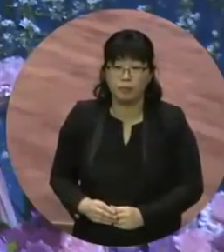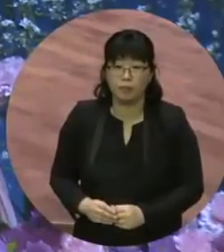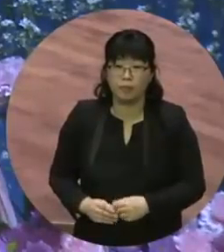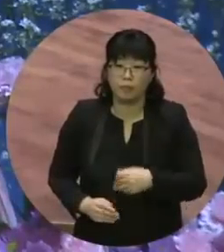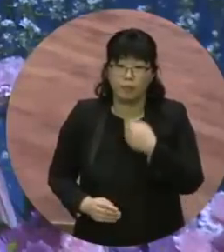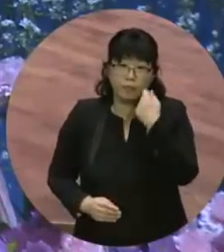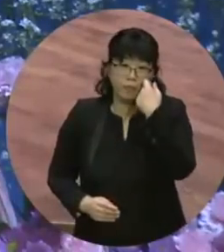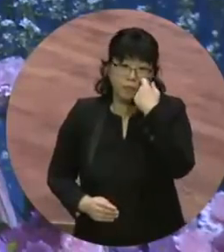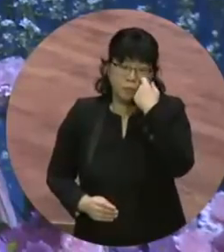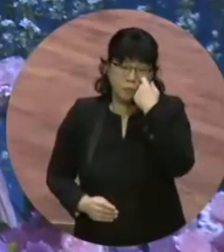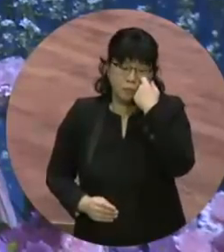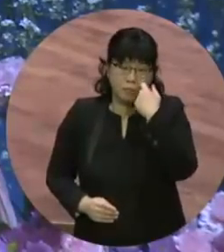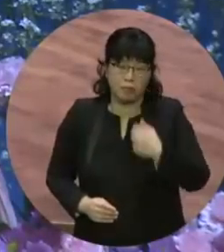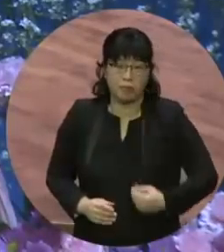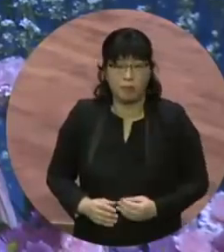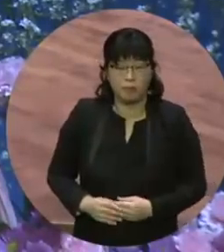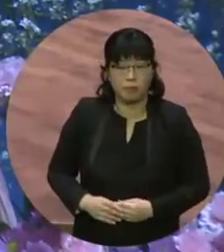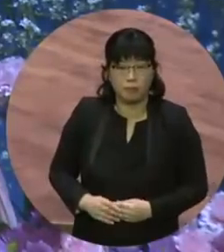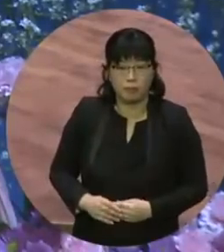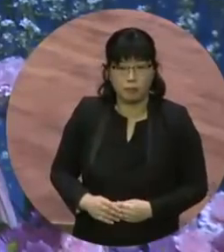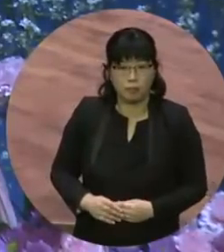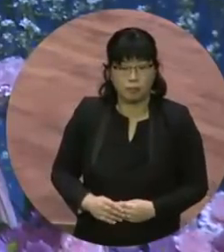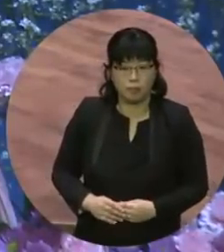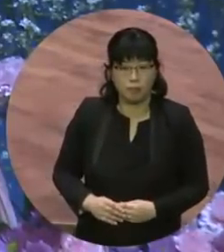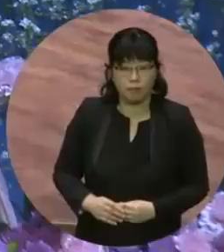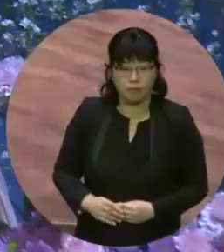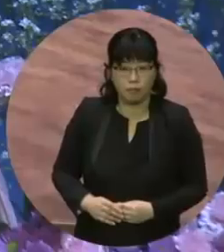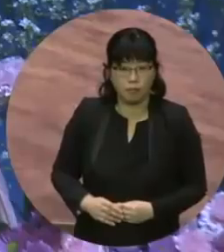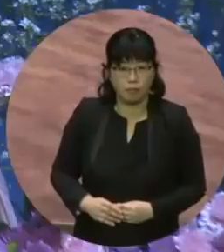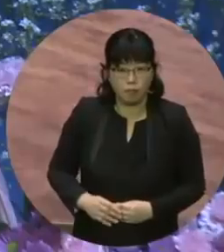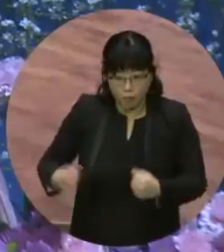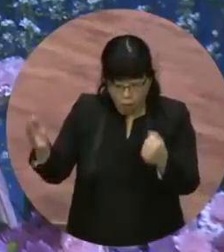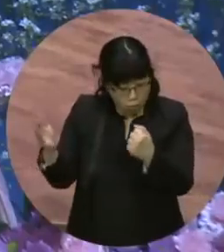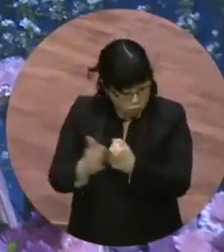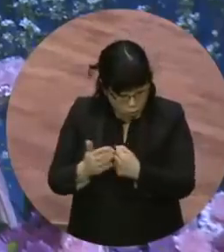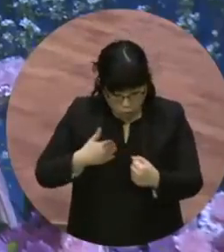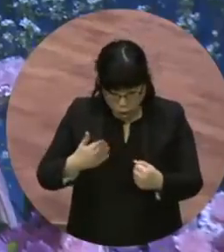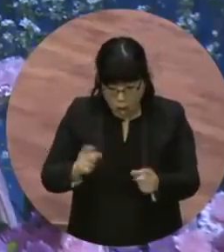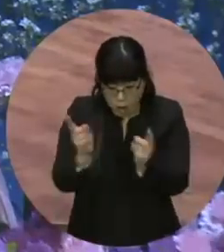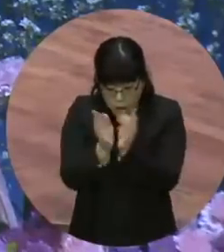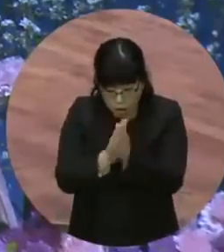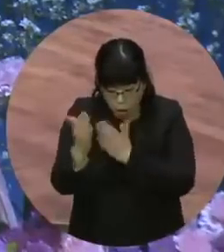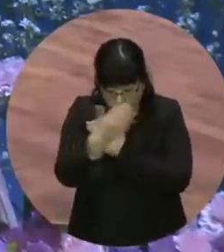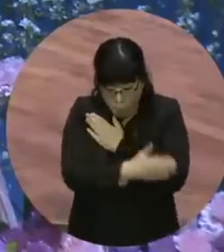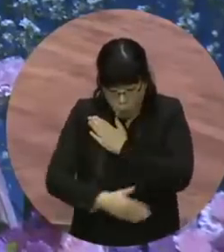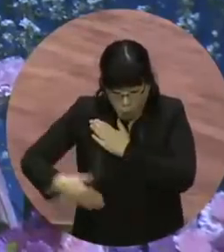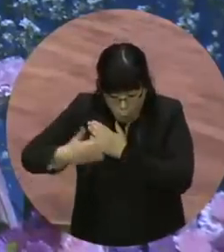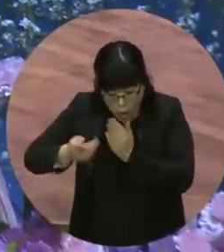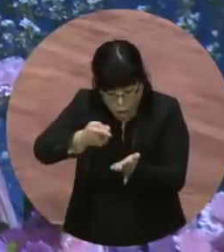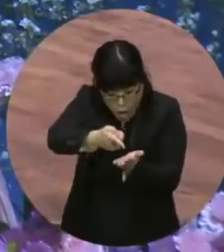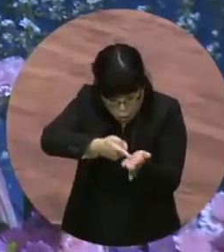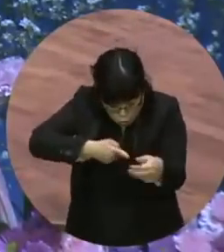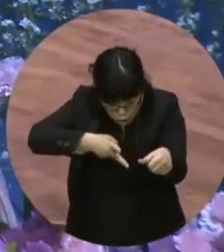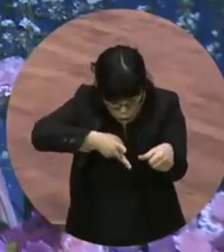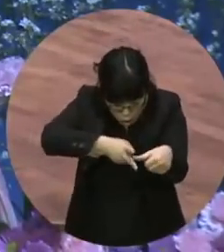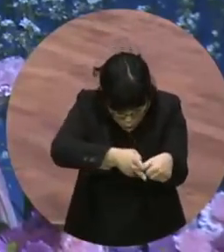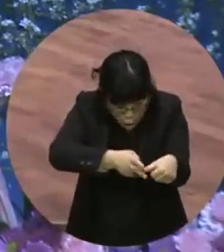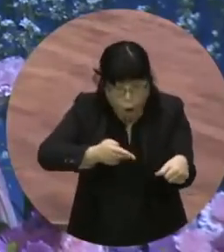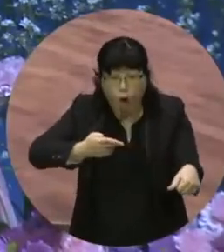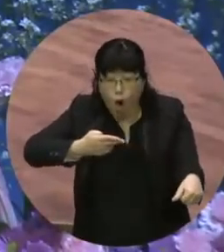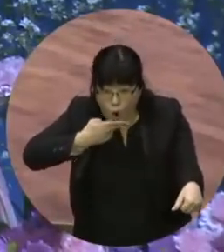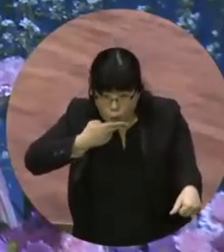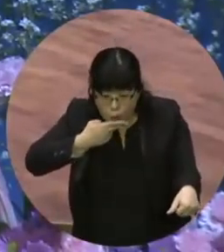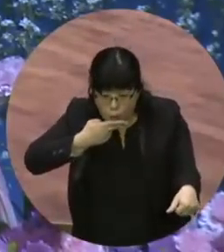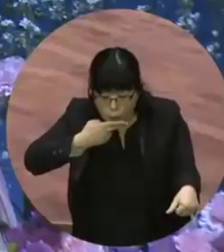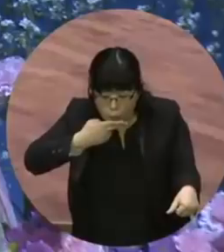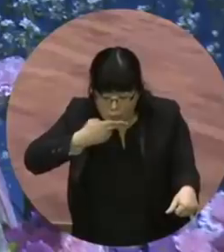그리스도인이라는 이 할례 흔적이 우리 삶 속에서 나타나느냐 안 나타나느냐가 중요합니다. 우리